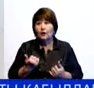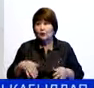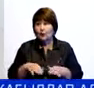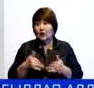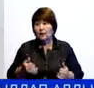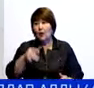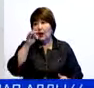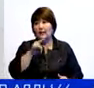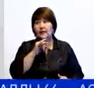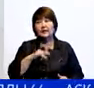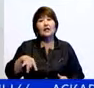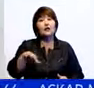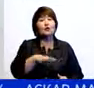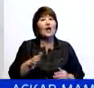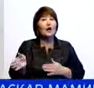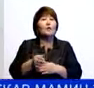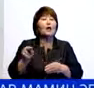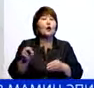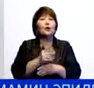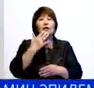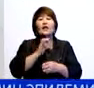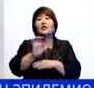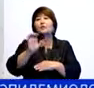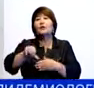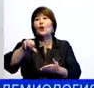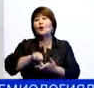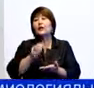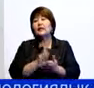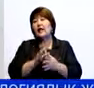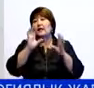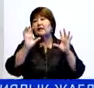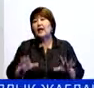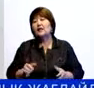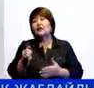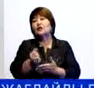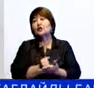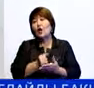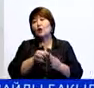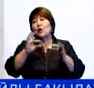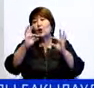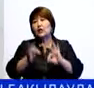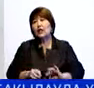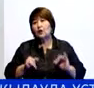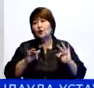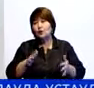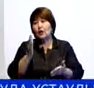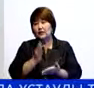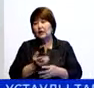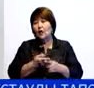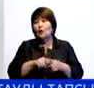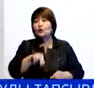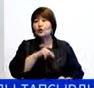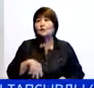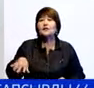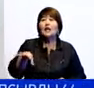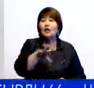Сондай-ақ Қазақстан Республикасынан балық өнімдерін экспорттау кезінде заңдылықтың сақталуына да талдау жүргізіледі. Осы